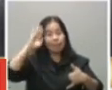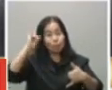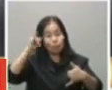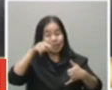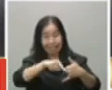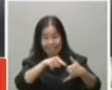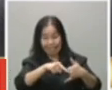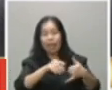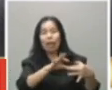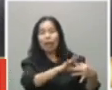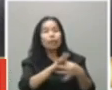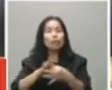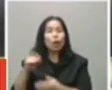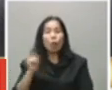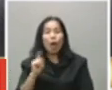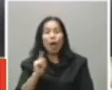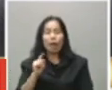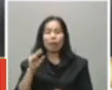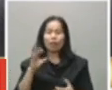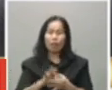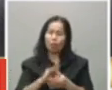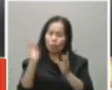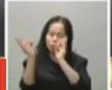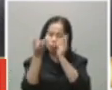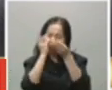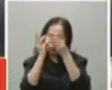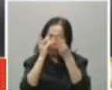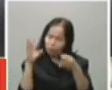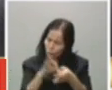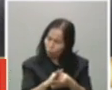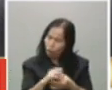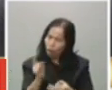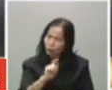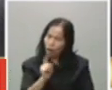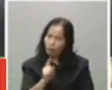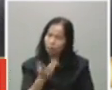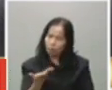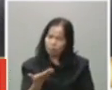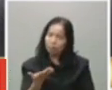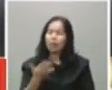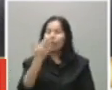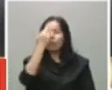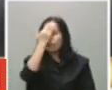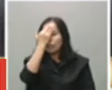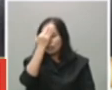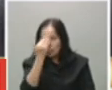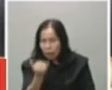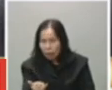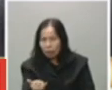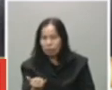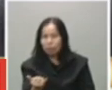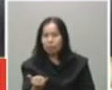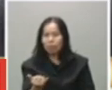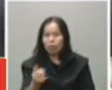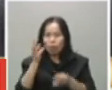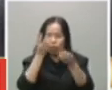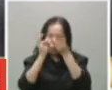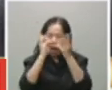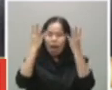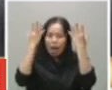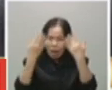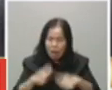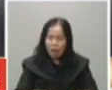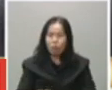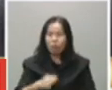องกับการเกิดฝุ่นพิษอย่างไรเนี่ยนะครับแล้วพอมันเกิดฝุ่นพิษเนี่ยทำไมท่านไม่ดูแลปล่อยปละละเล